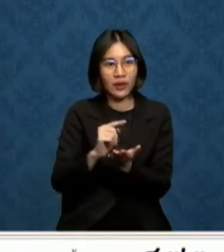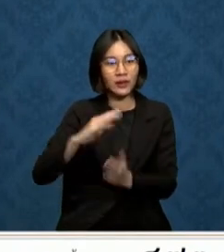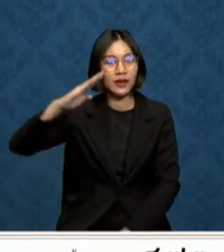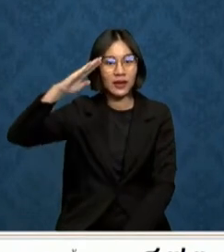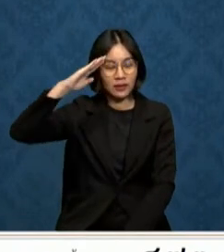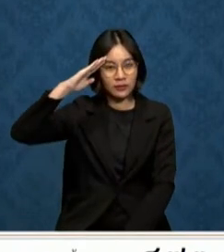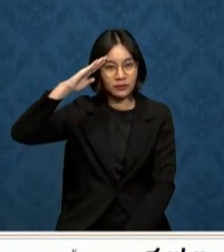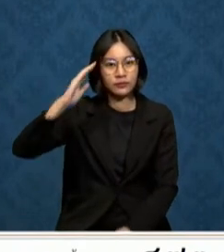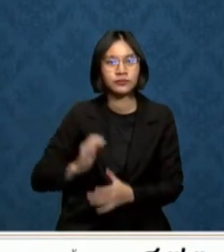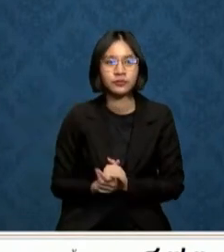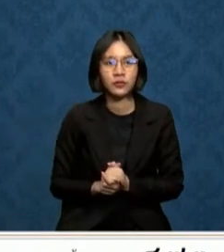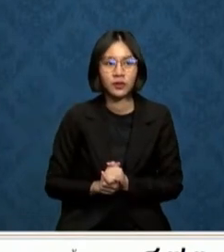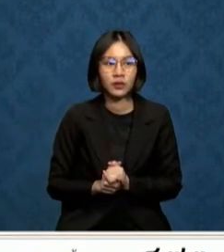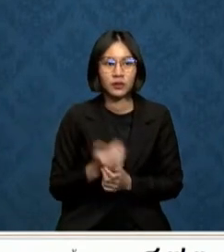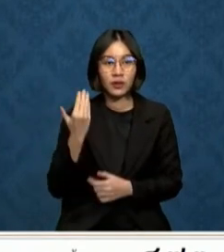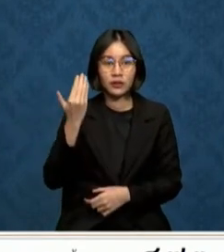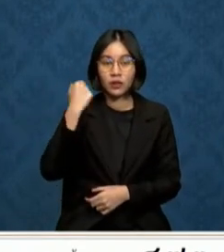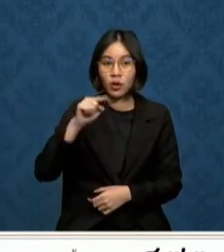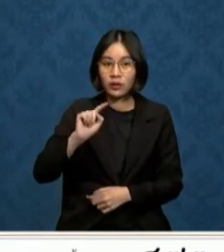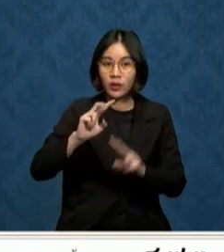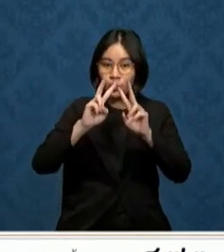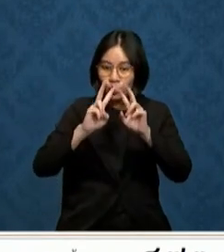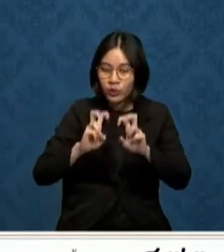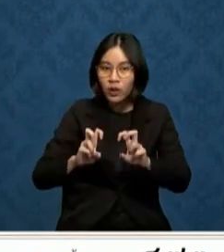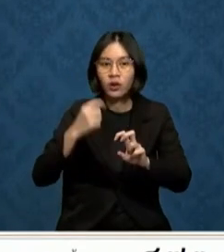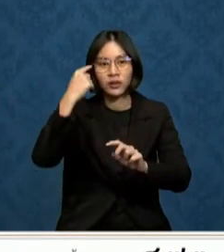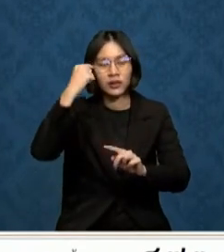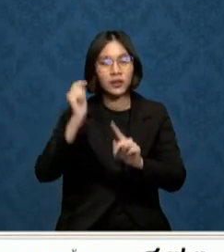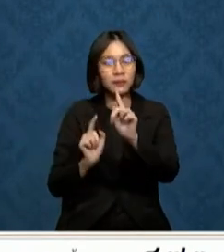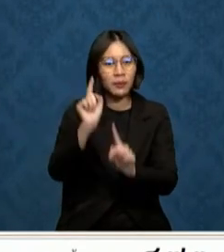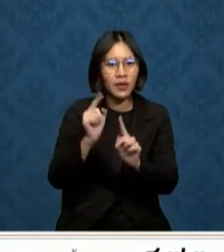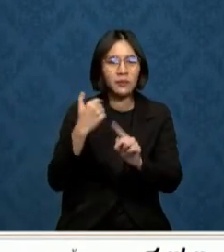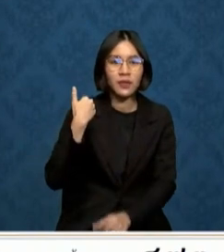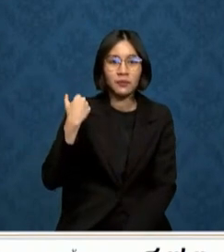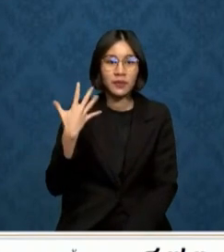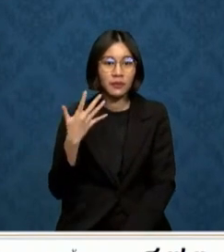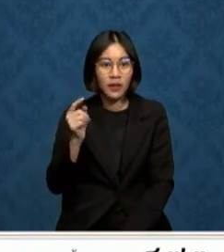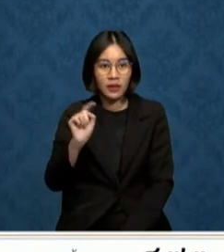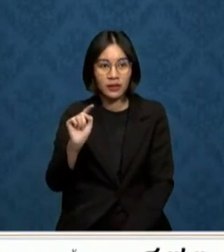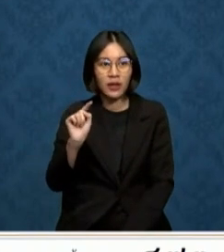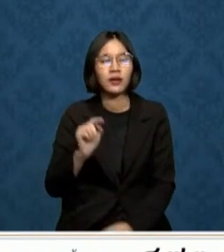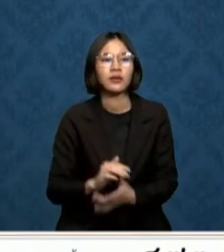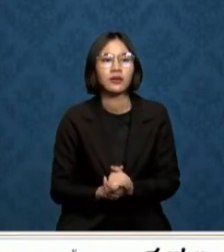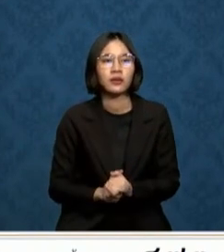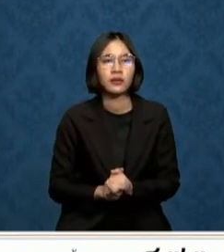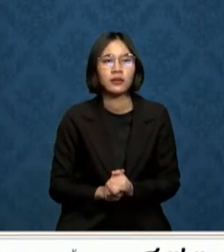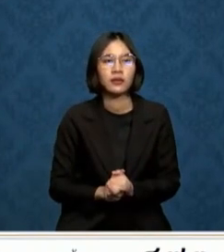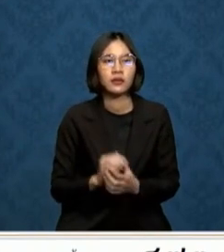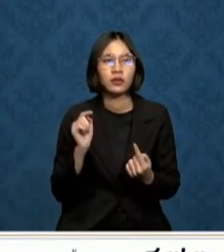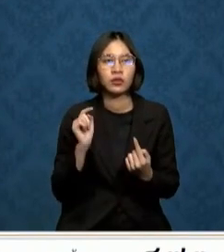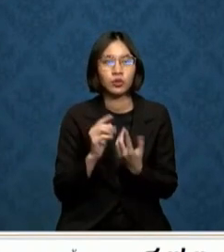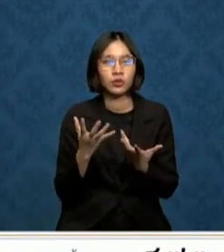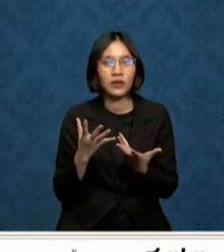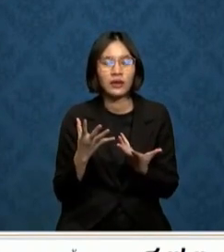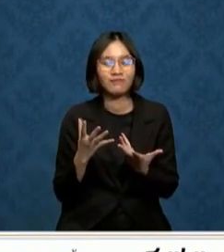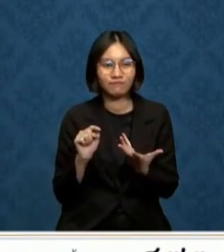ารเราเคยวิเคราะห์เคยประเมินผลหรือไม่ว่าสิ่งที่เป็นซอฟต์ที่ว่าน